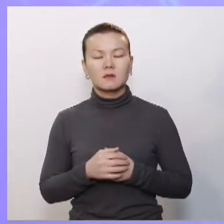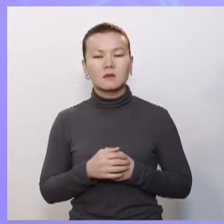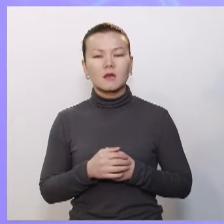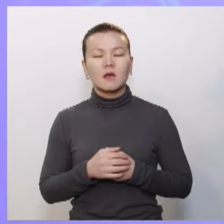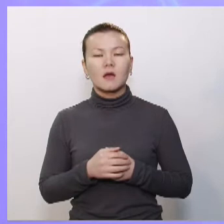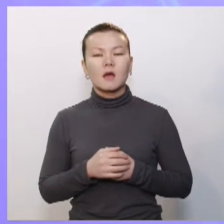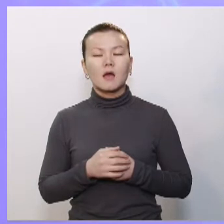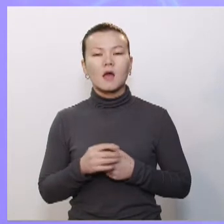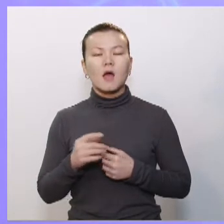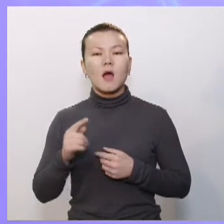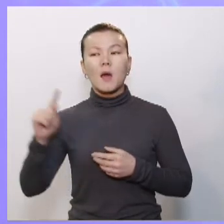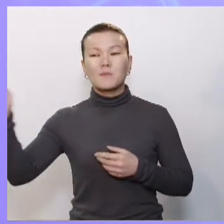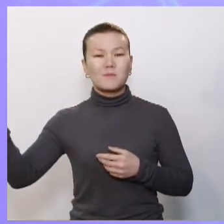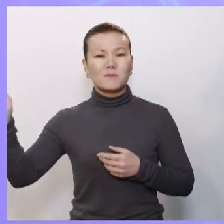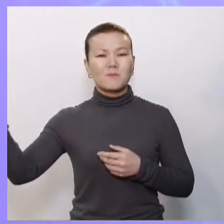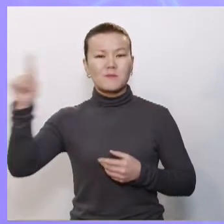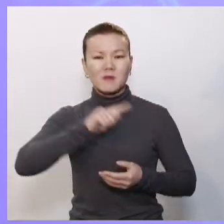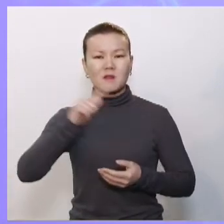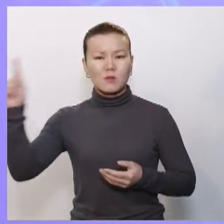Келген куштар келе башташат.